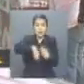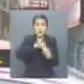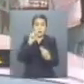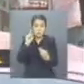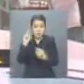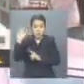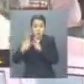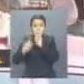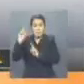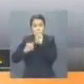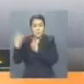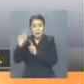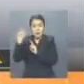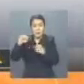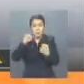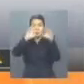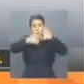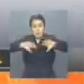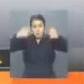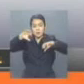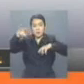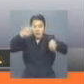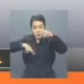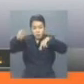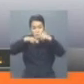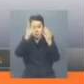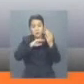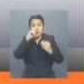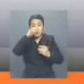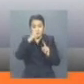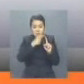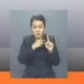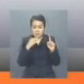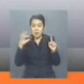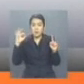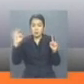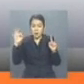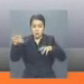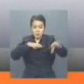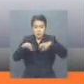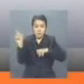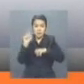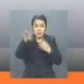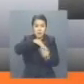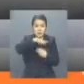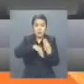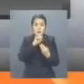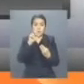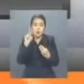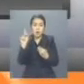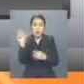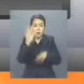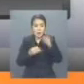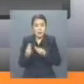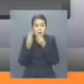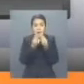านด้านเศรษฐกิจของรัฐบาลในรอบ9เดือนพบว่าคะแนนรัฐบาลในการบริหารงานด้านเศรษฐกิจโดยเฉลี่ยได้ 3.83